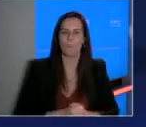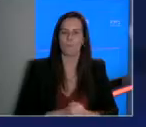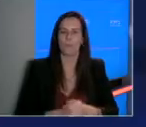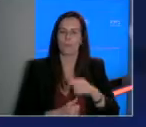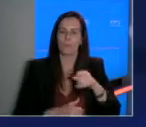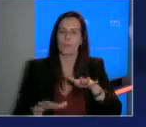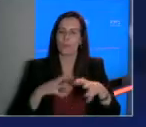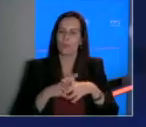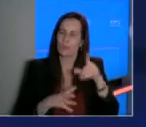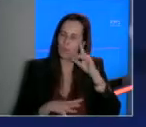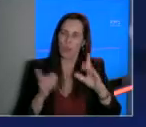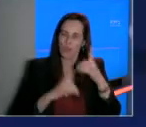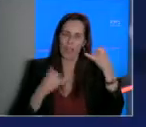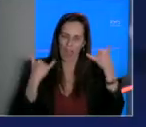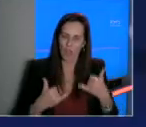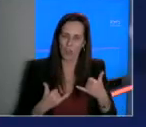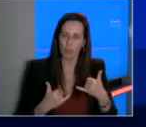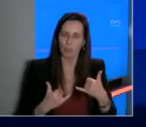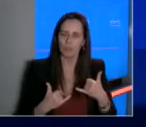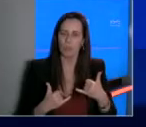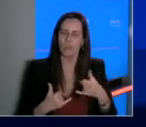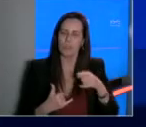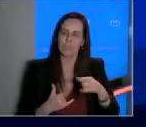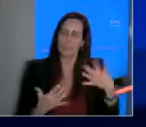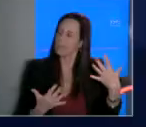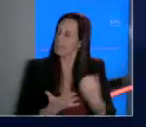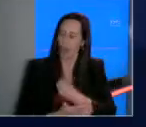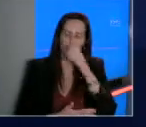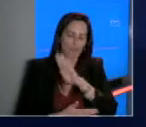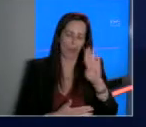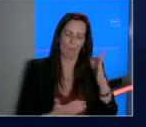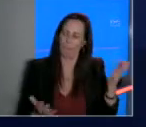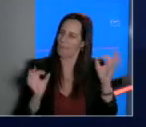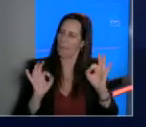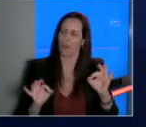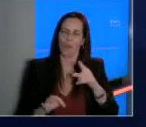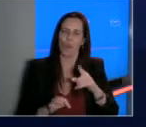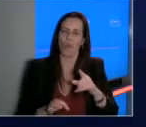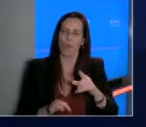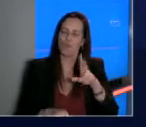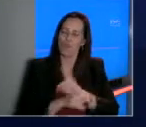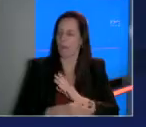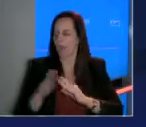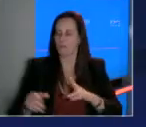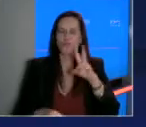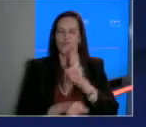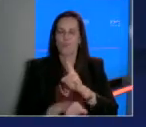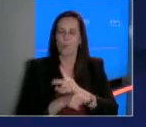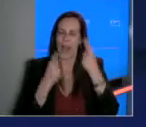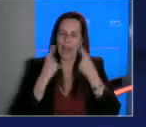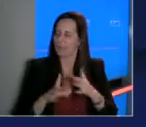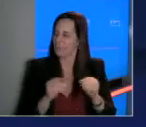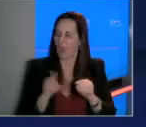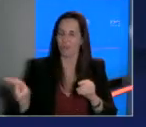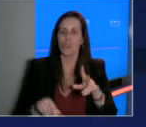חושב שזה לא ממשלת אחדות. אני חושב שמה שקרה היום, עם כל הכבוד, זה ניצחון מוחלט של בנימין נתניהו. הוא שמר על הבלוק שלו, הוא שמר על החרדיות